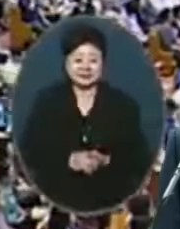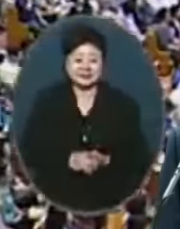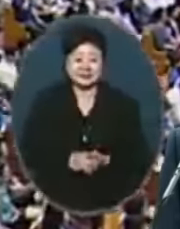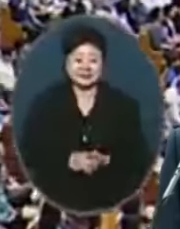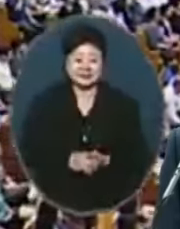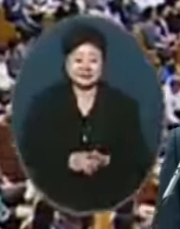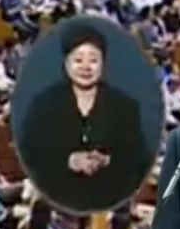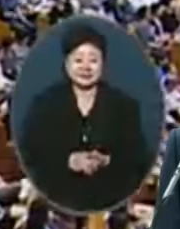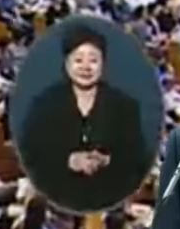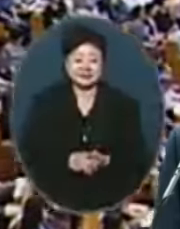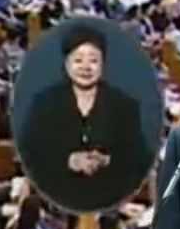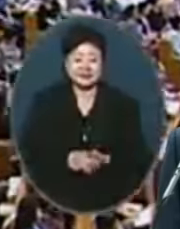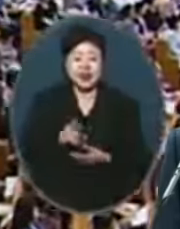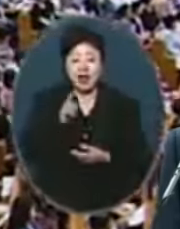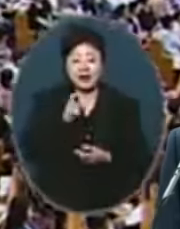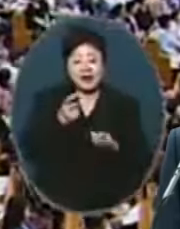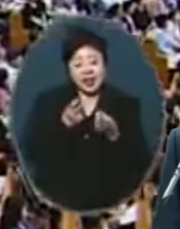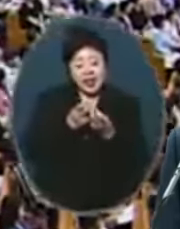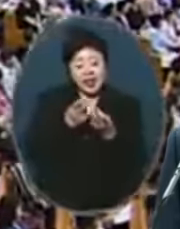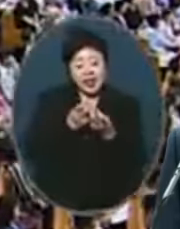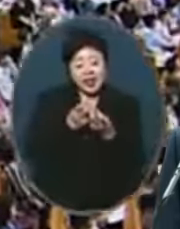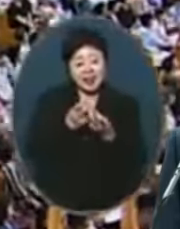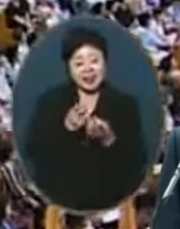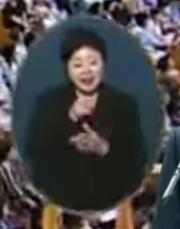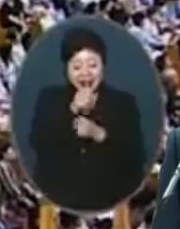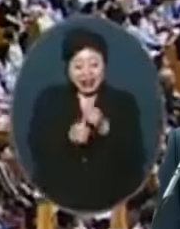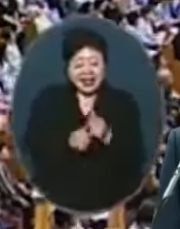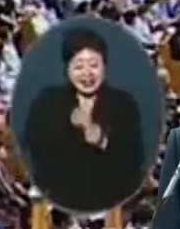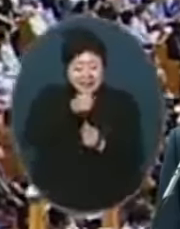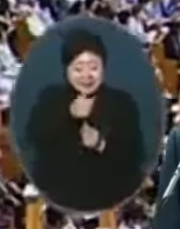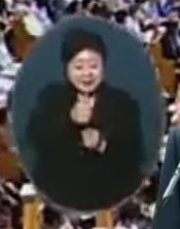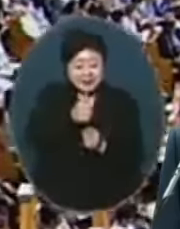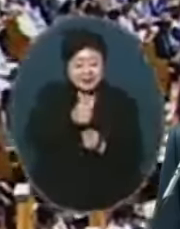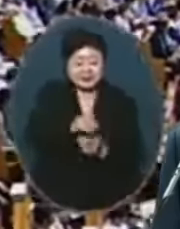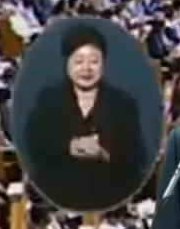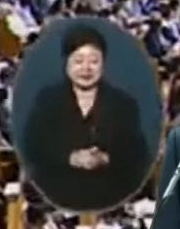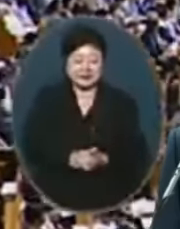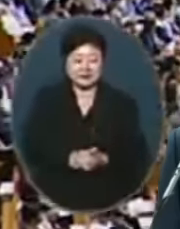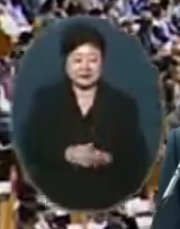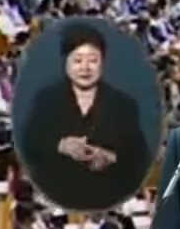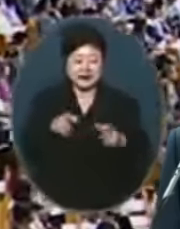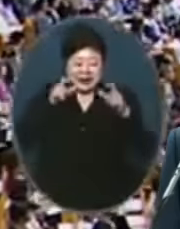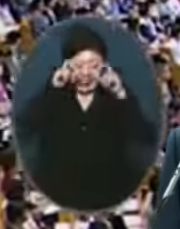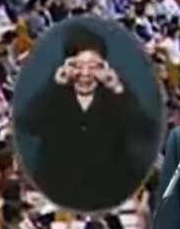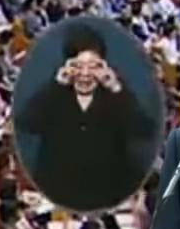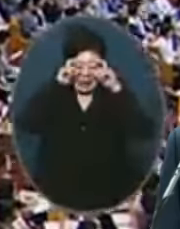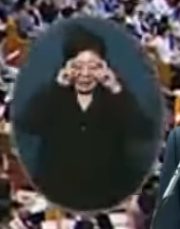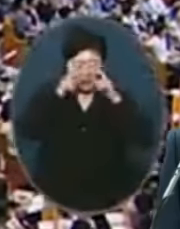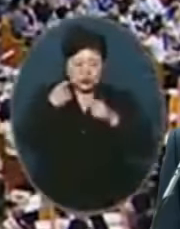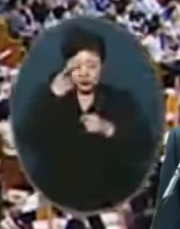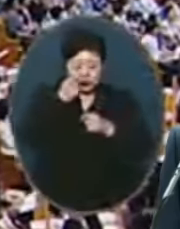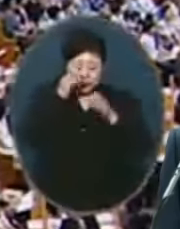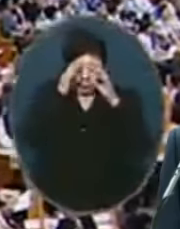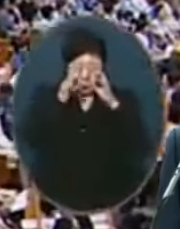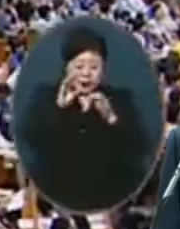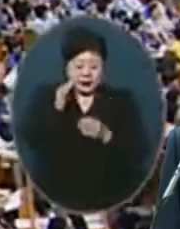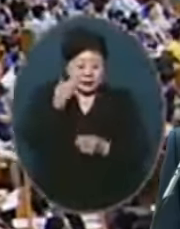것입니다. 어떻게 해야 하나님의 관점으로 바라볼 수